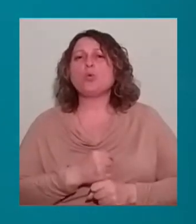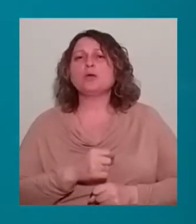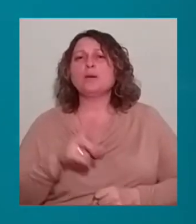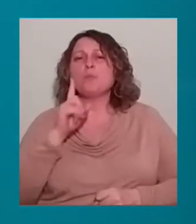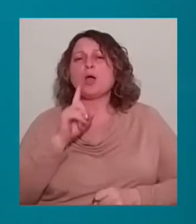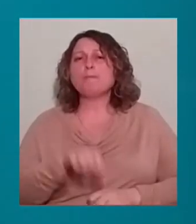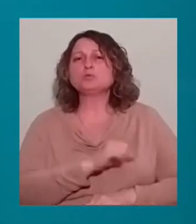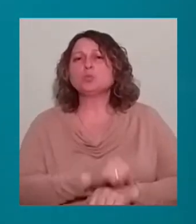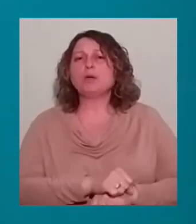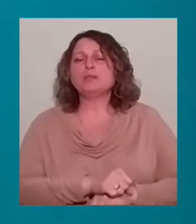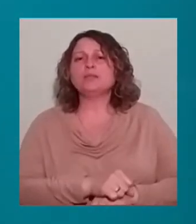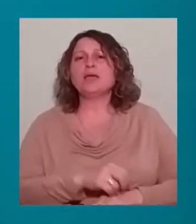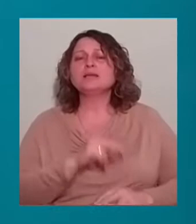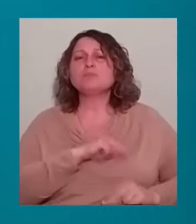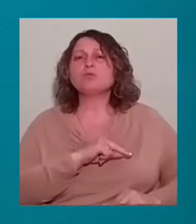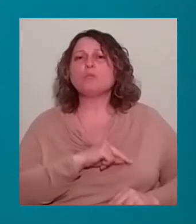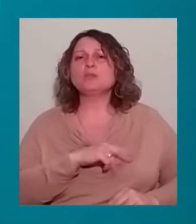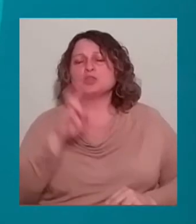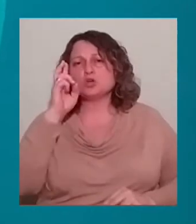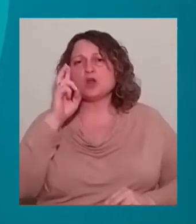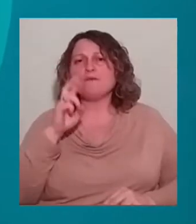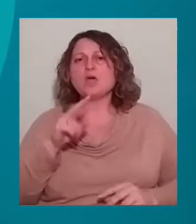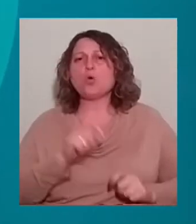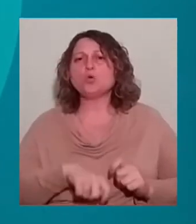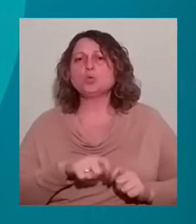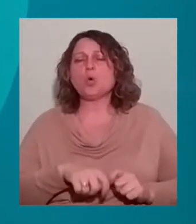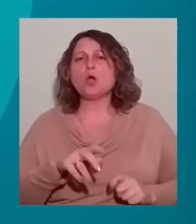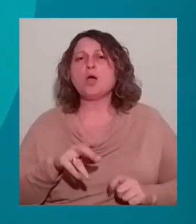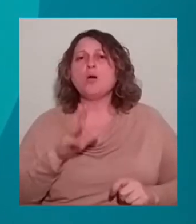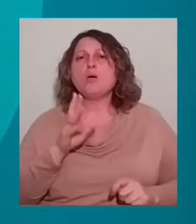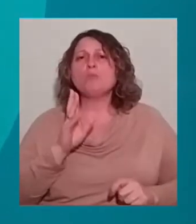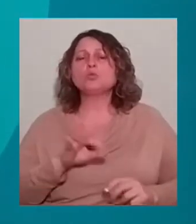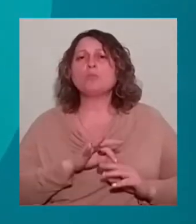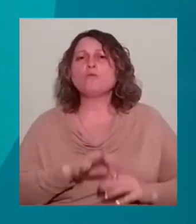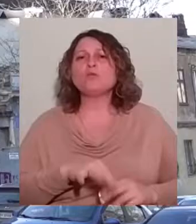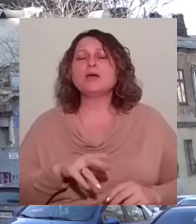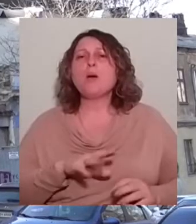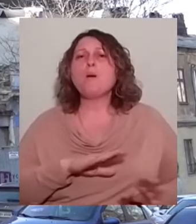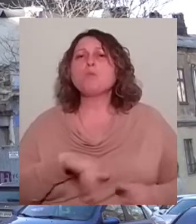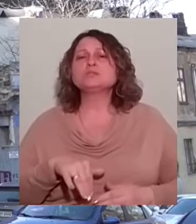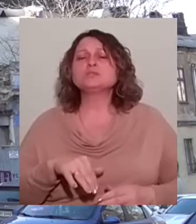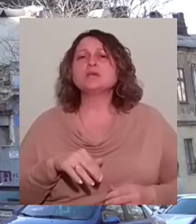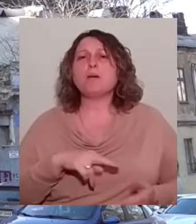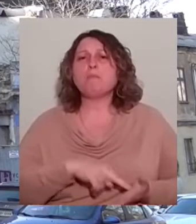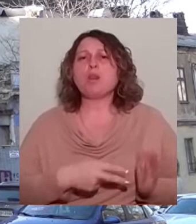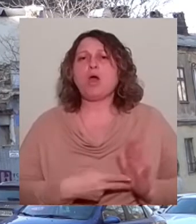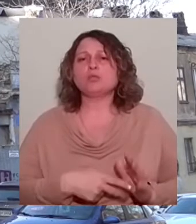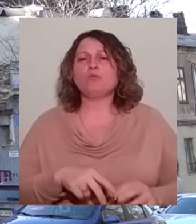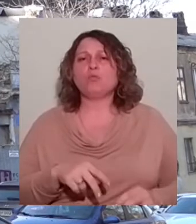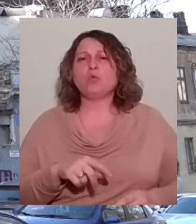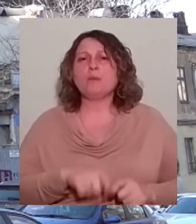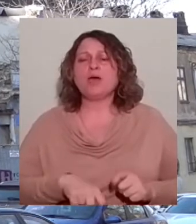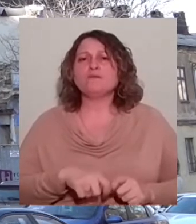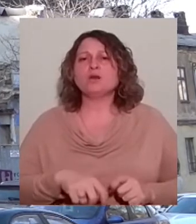призупинені. Співробітники державного будівельного контролю проводитимуть позапланову перевірку. Так, станом на